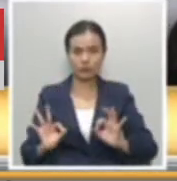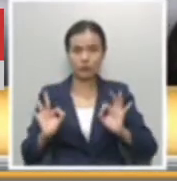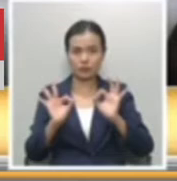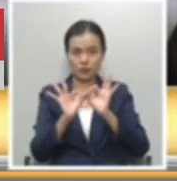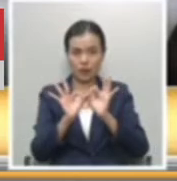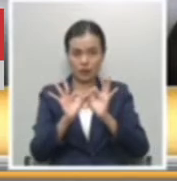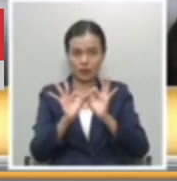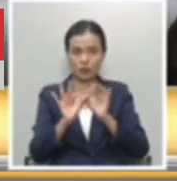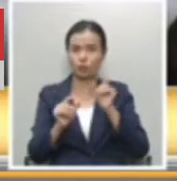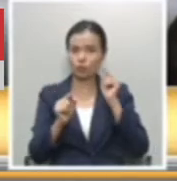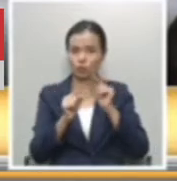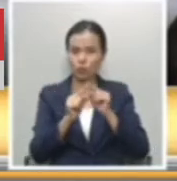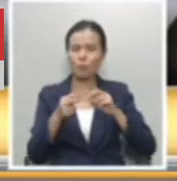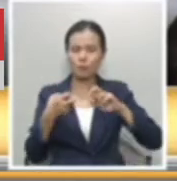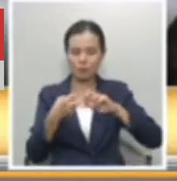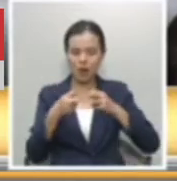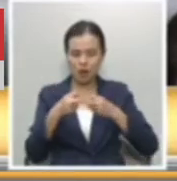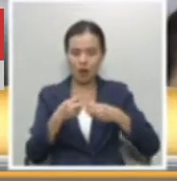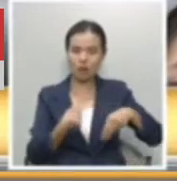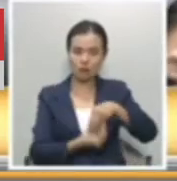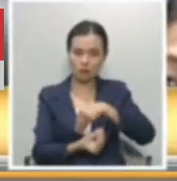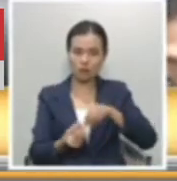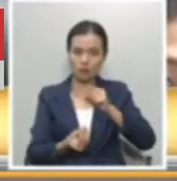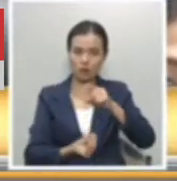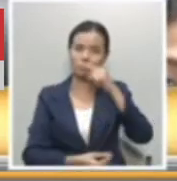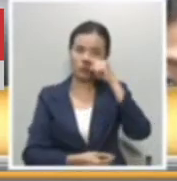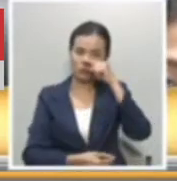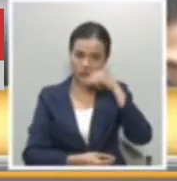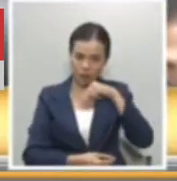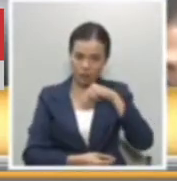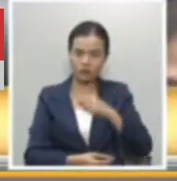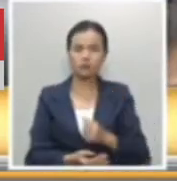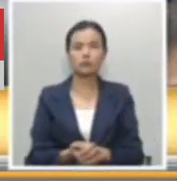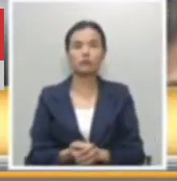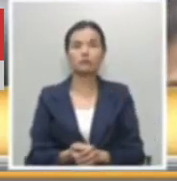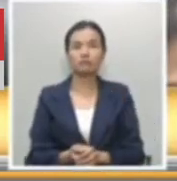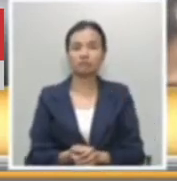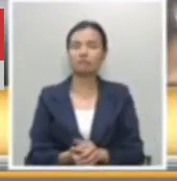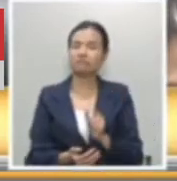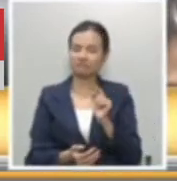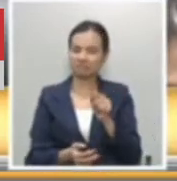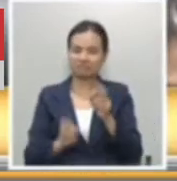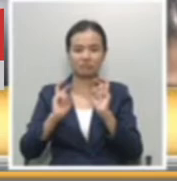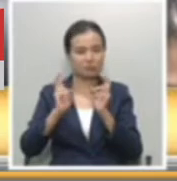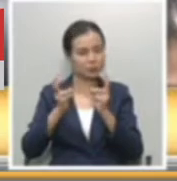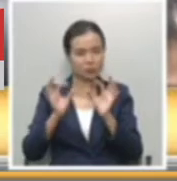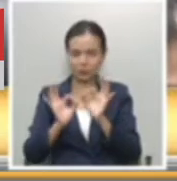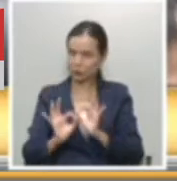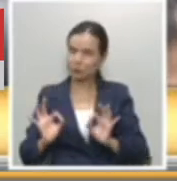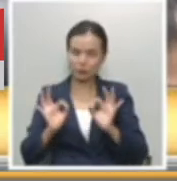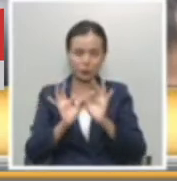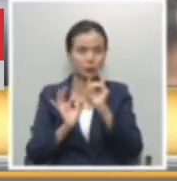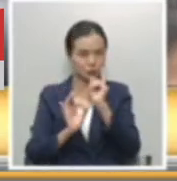ทำให้เกิดปัญหาเศรษฐกิจในประเทศไทยปัญหาก้อนนี้เป็นปัญหาสำคัญจริง